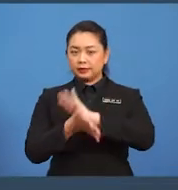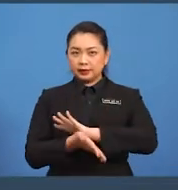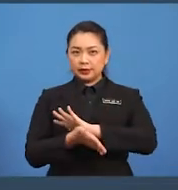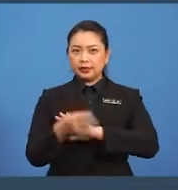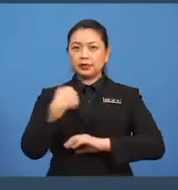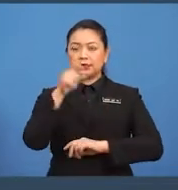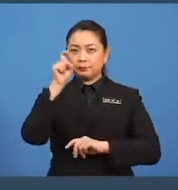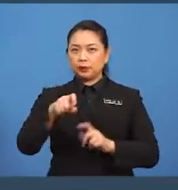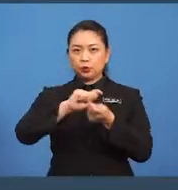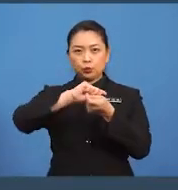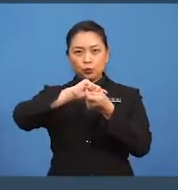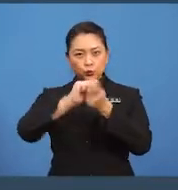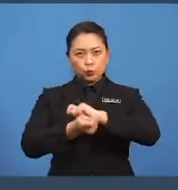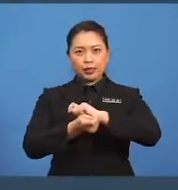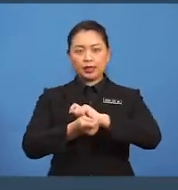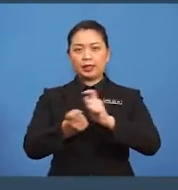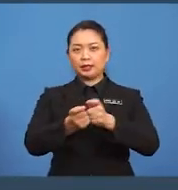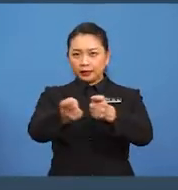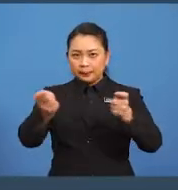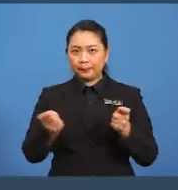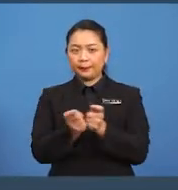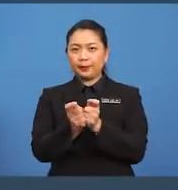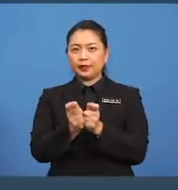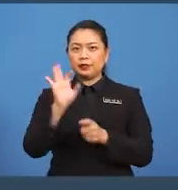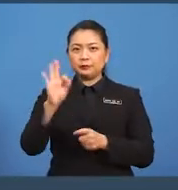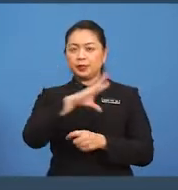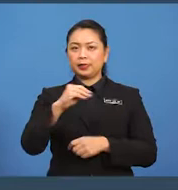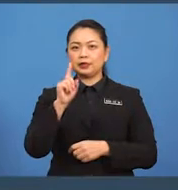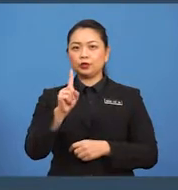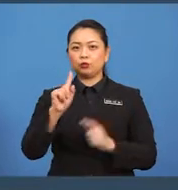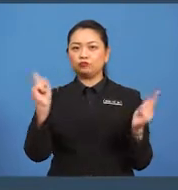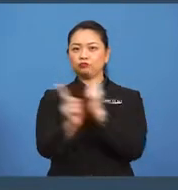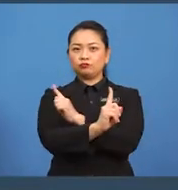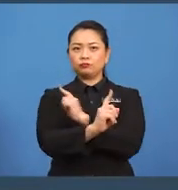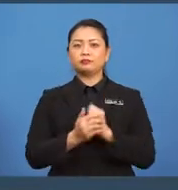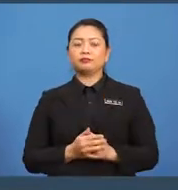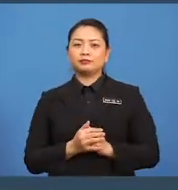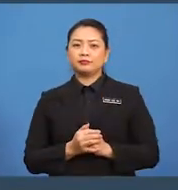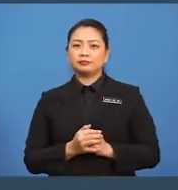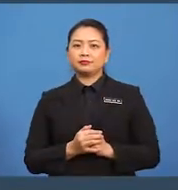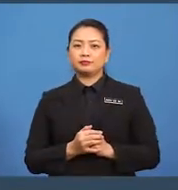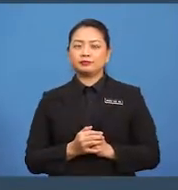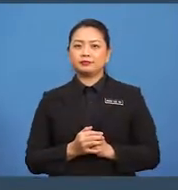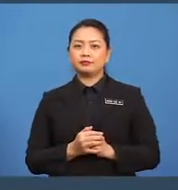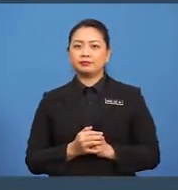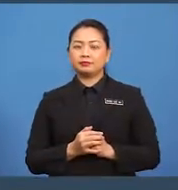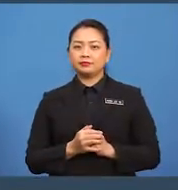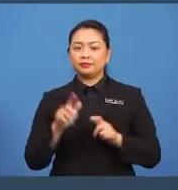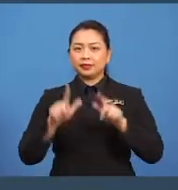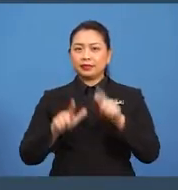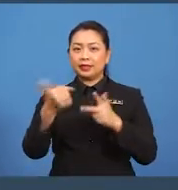perlu menukar kedudukan nombor 9 dan nombor 1 seperti ini. Langkah